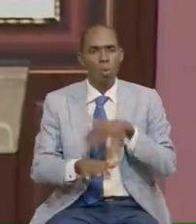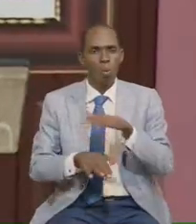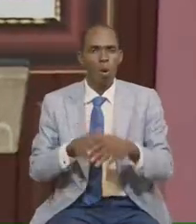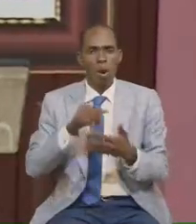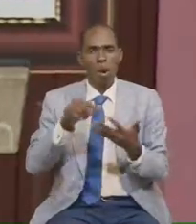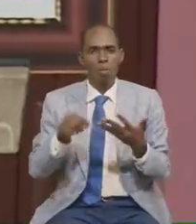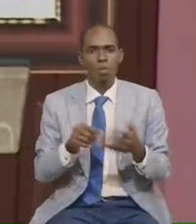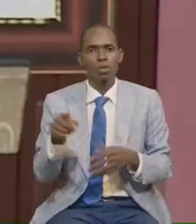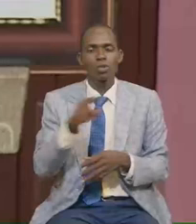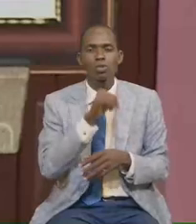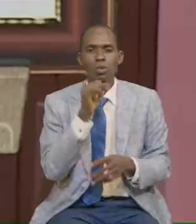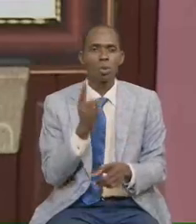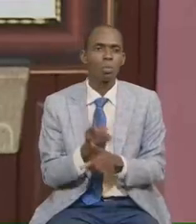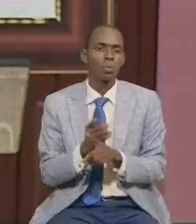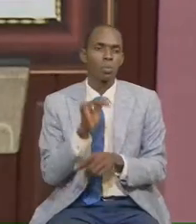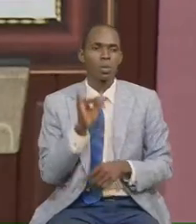ne travaillent pas,